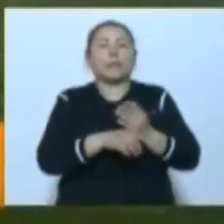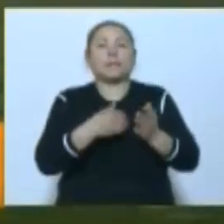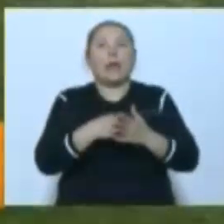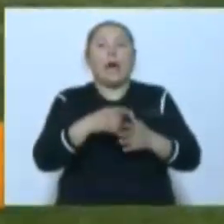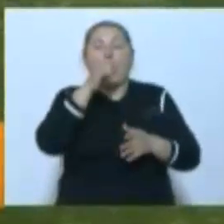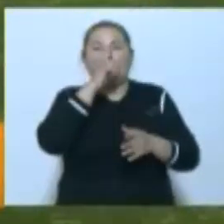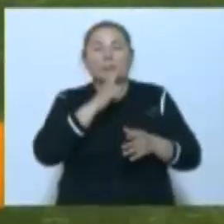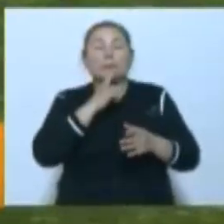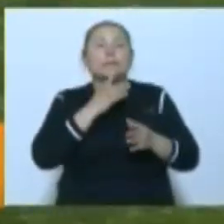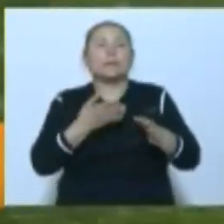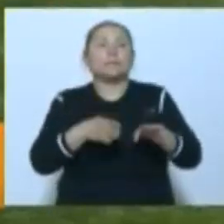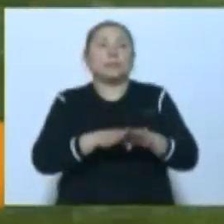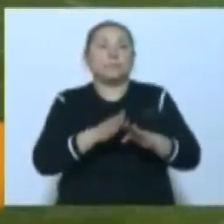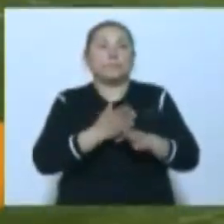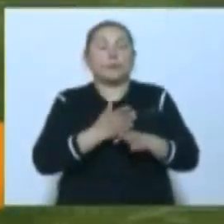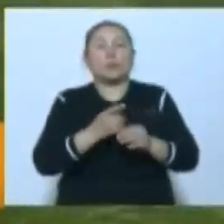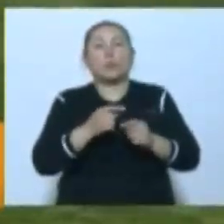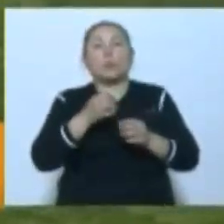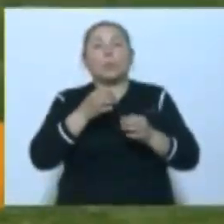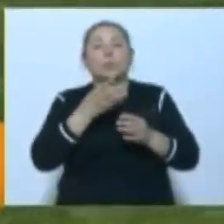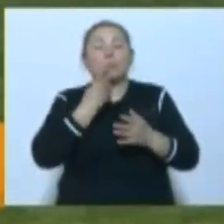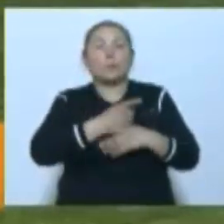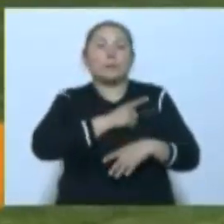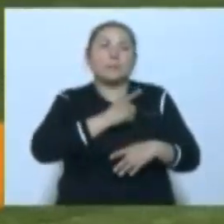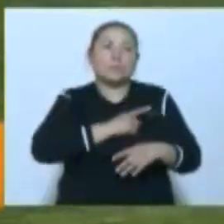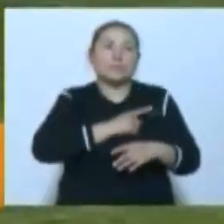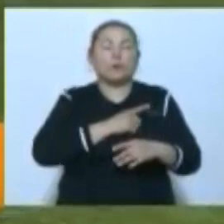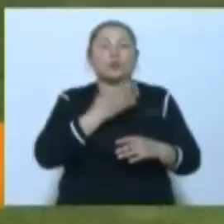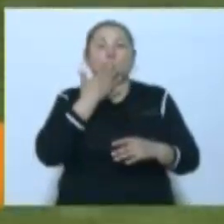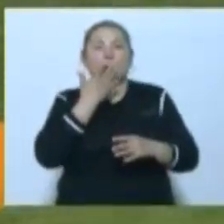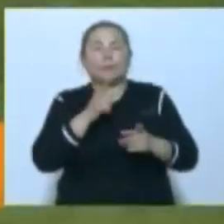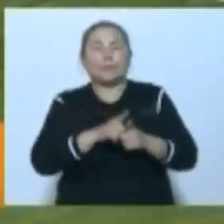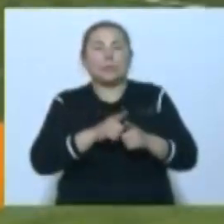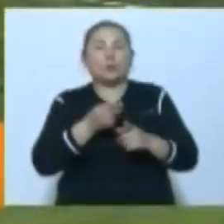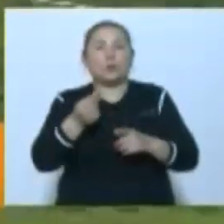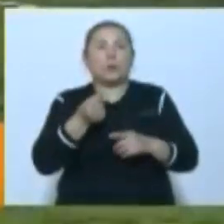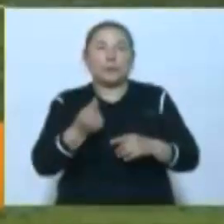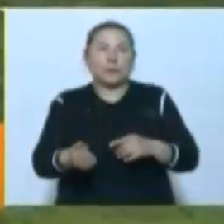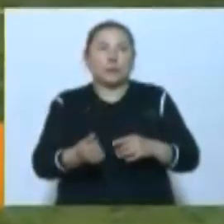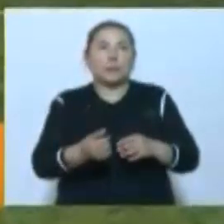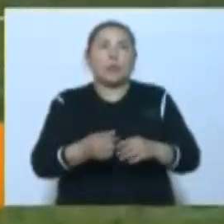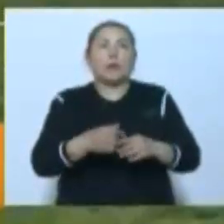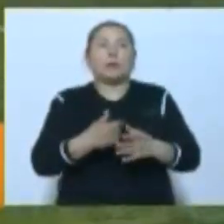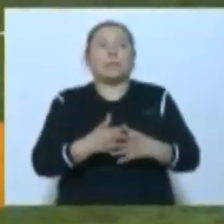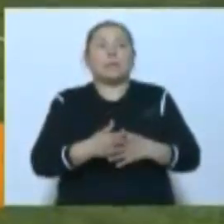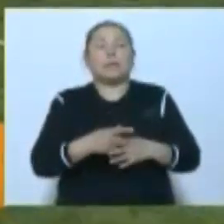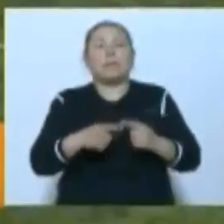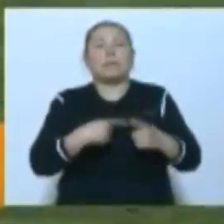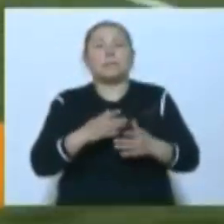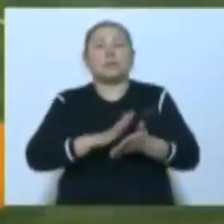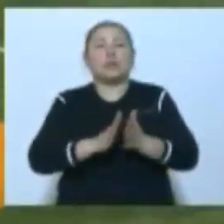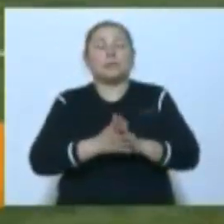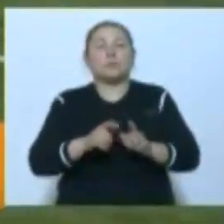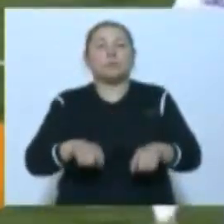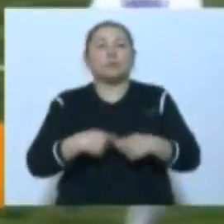айлық жалақысы да бар. Команда сапында өнер көрсеткен шетелдік ойыншылар еңбекақысы төленбеуінен маусым ортасында келісім шартты